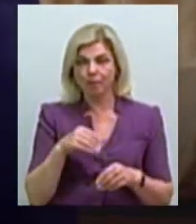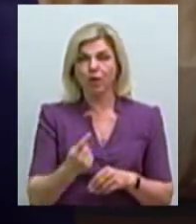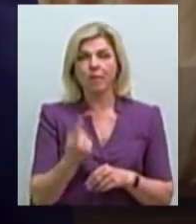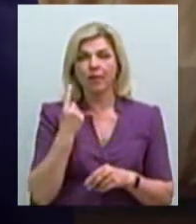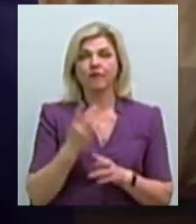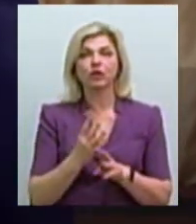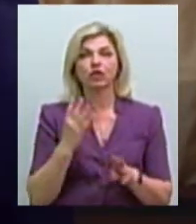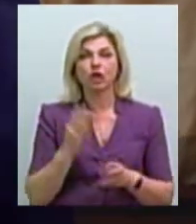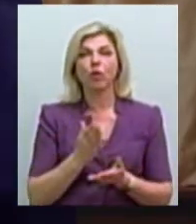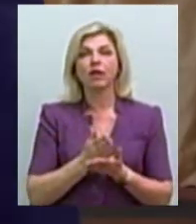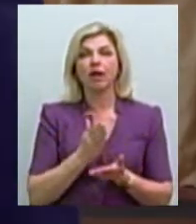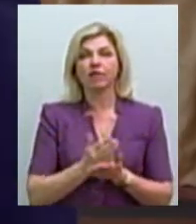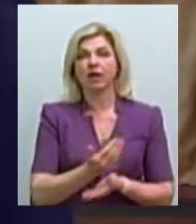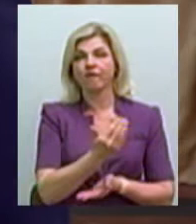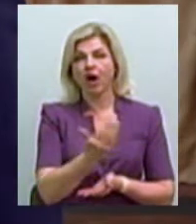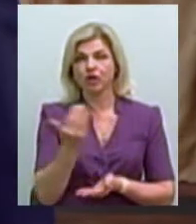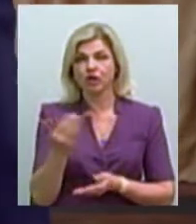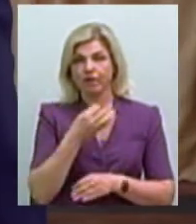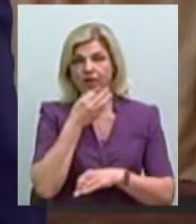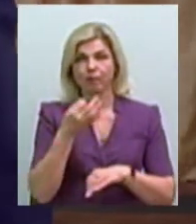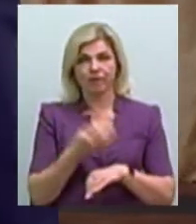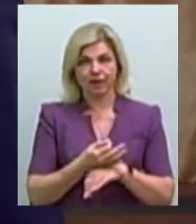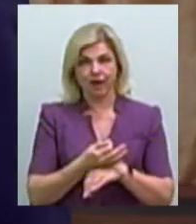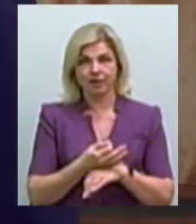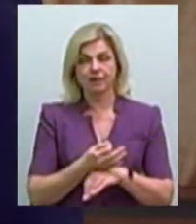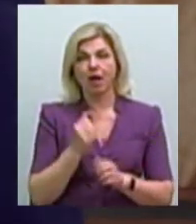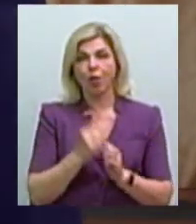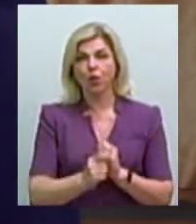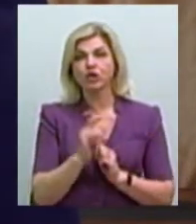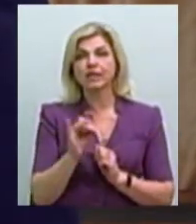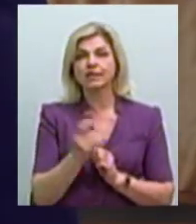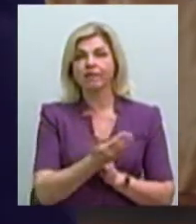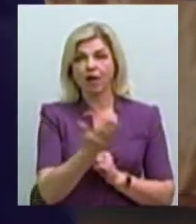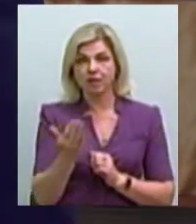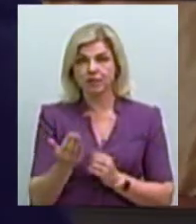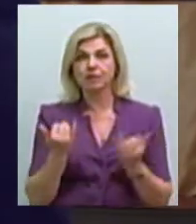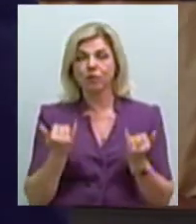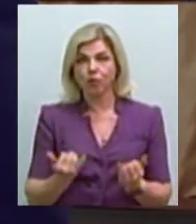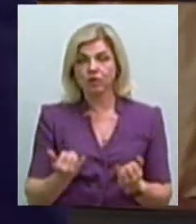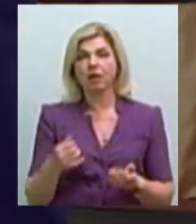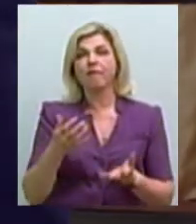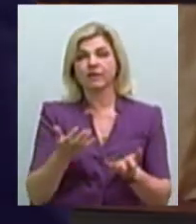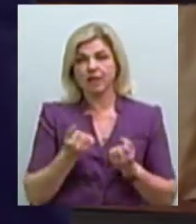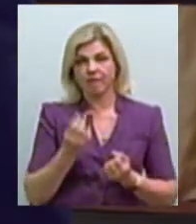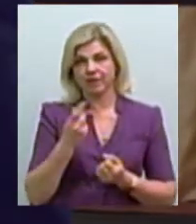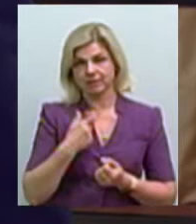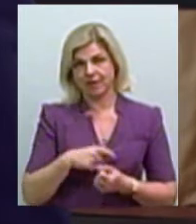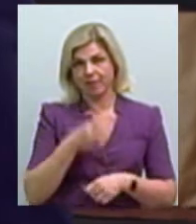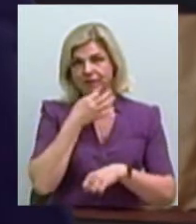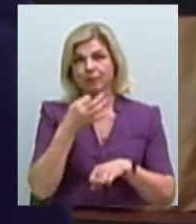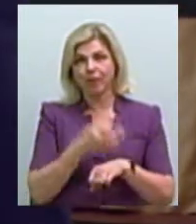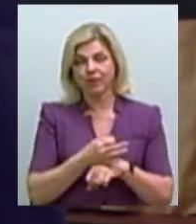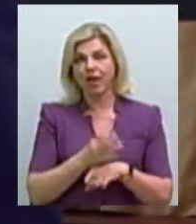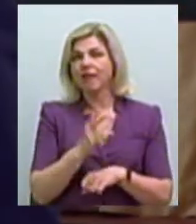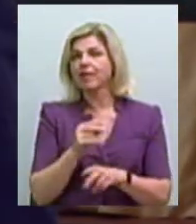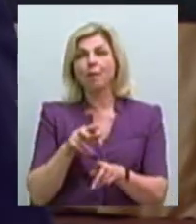чергу є ваша відповідальність. Кожен з вас сьогодні взяв на себе відповідальність. Не